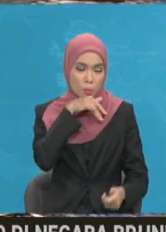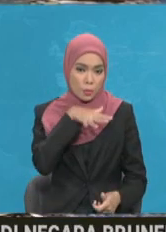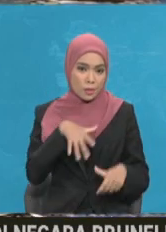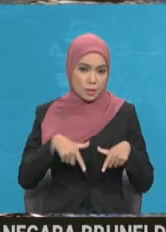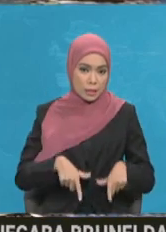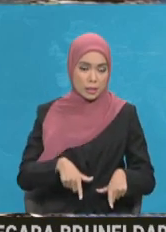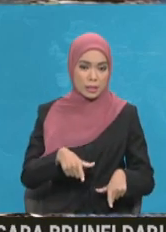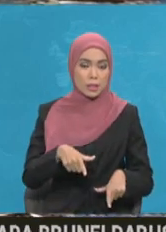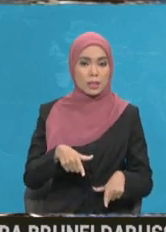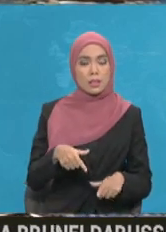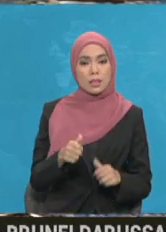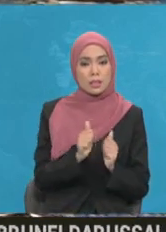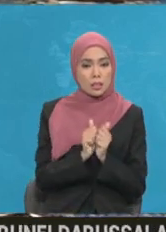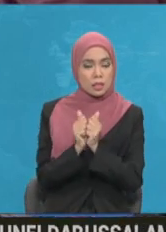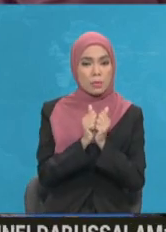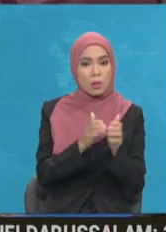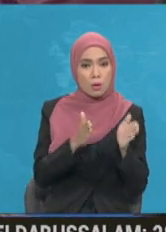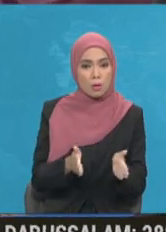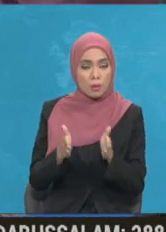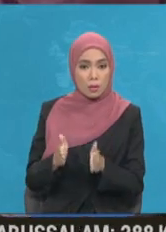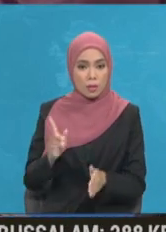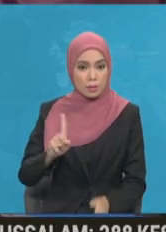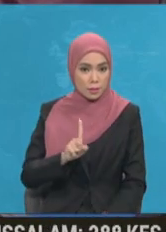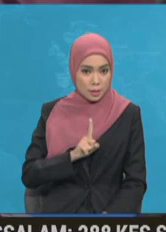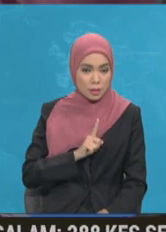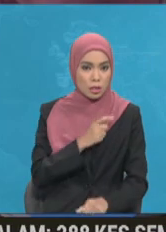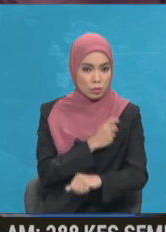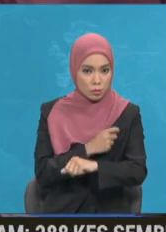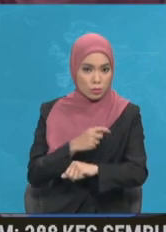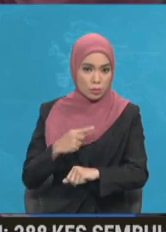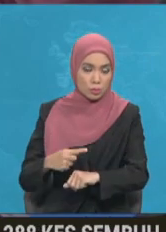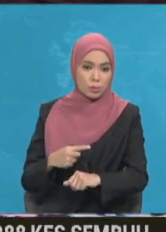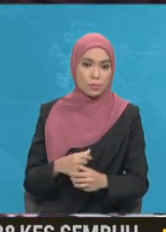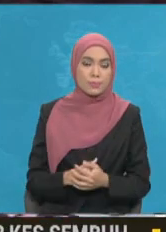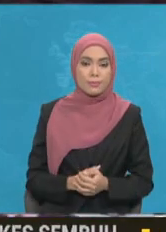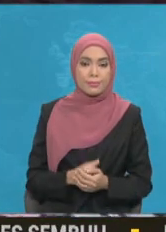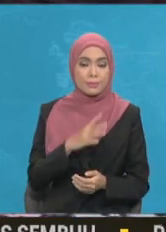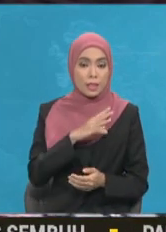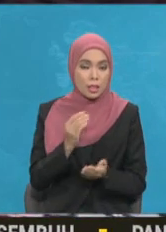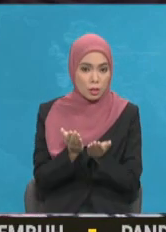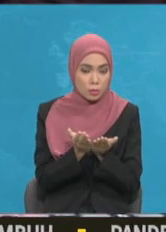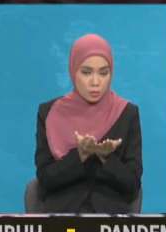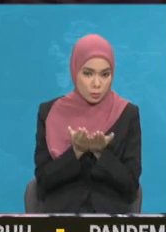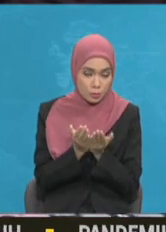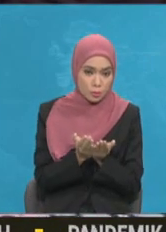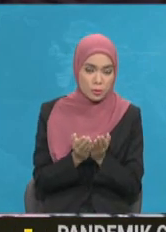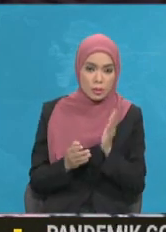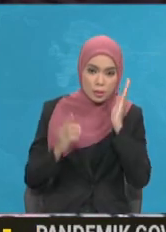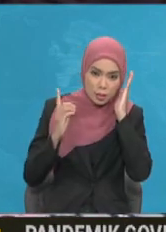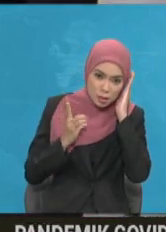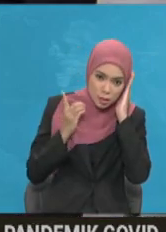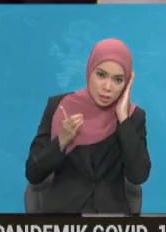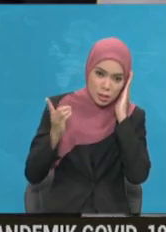daerah dutong antara pengisian majelis tazkirah dan persembahan di keras bertujuan mengajak para